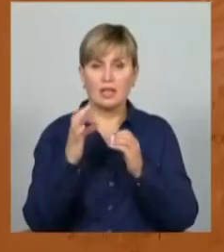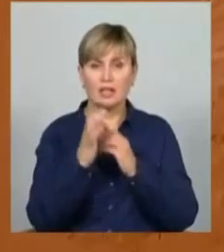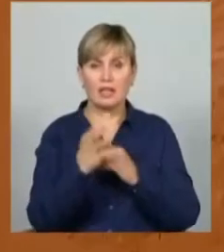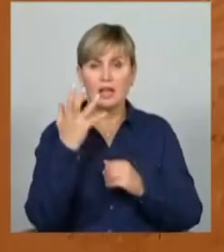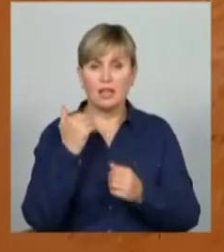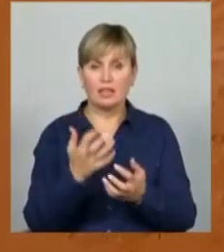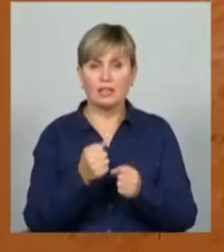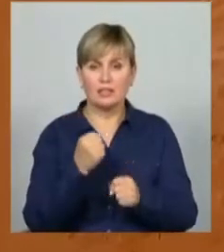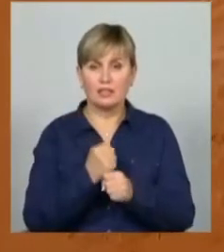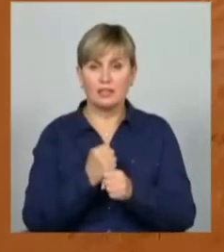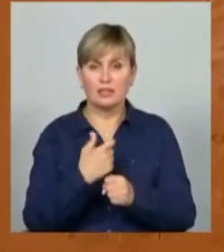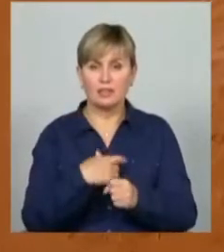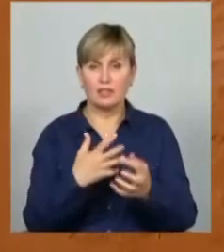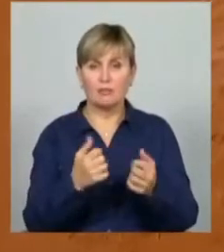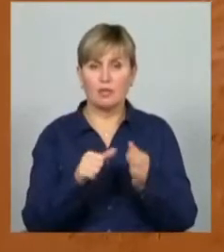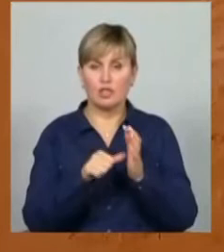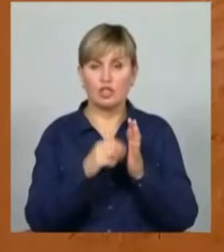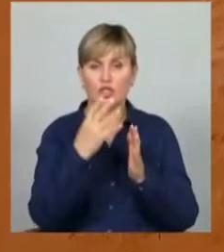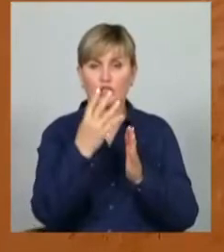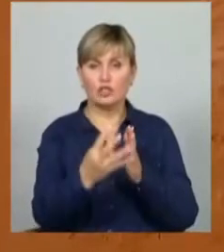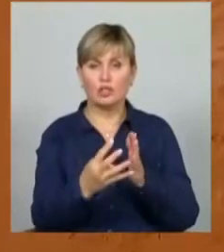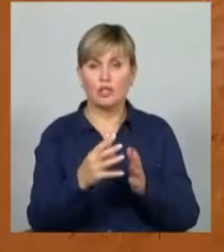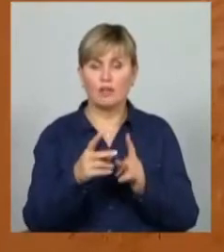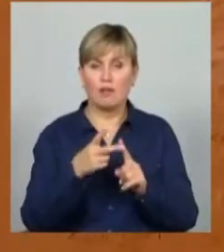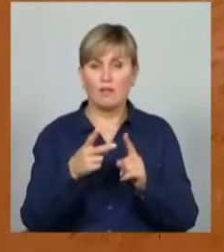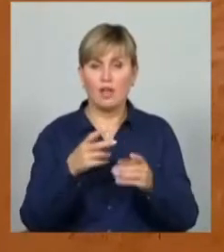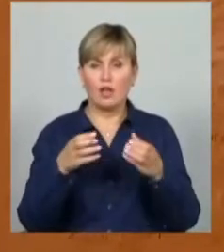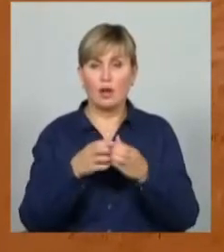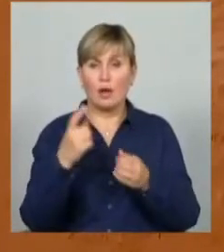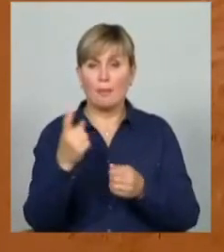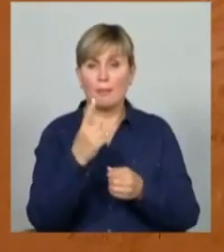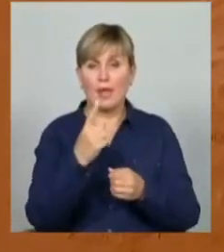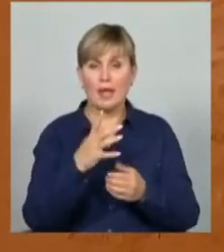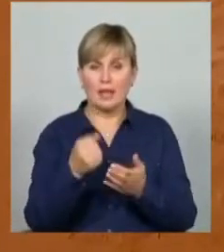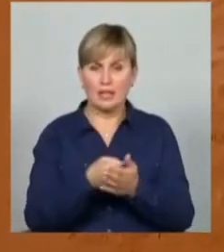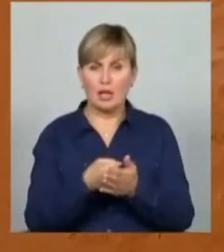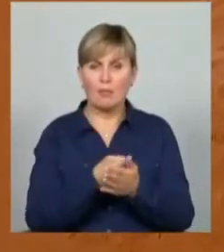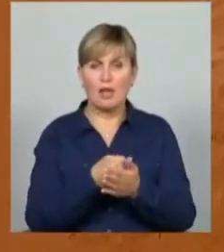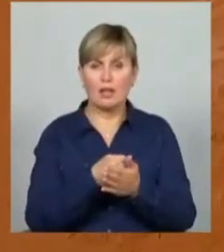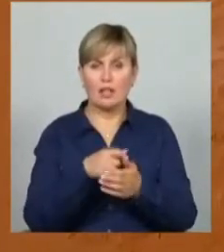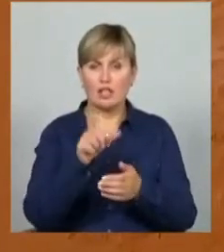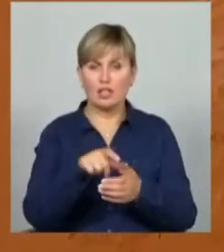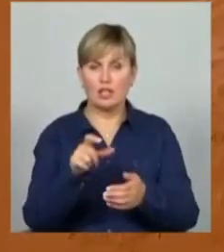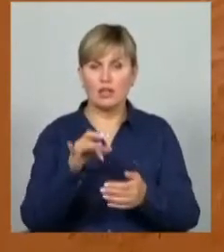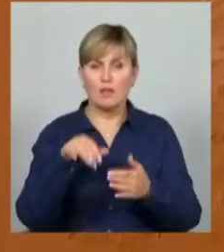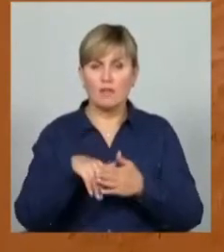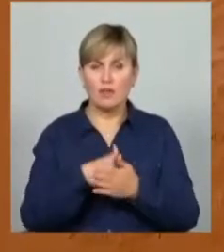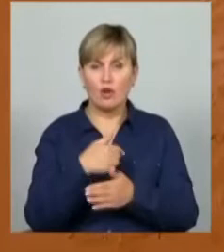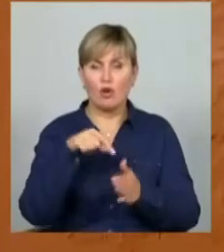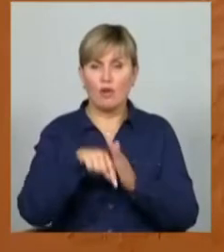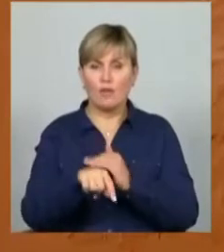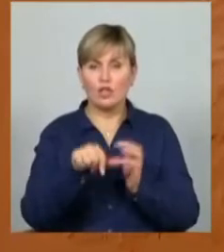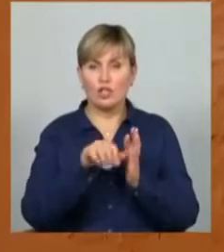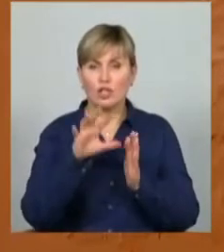Елена взяла подачу соперницы 6-4. Во второй партии первая ракетка Казахстана добила оппонентку. Вновь на табло 6-4, и